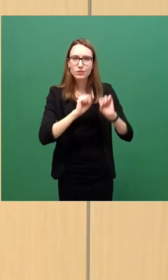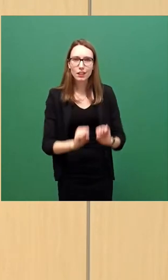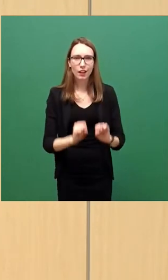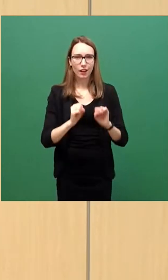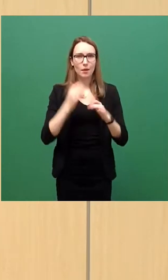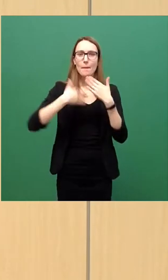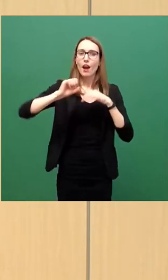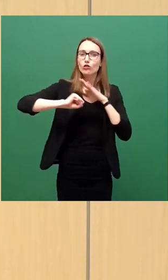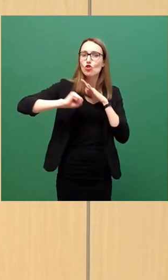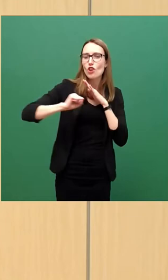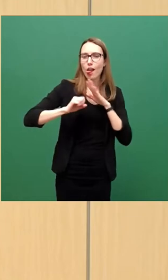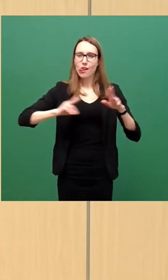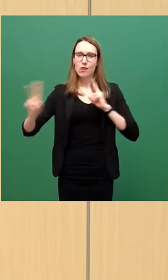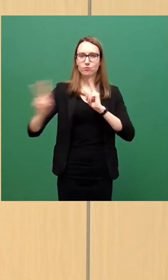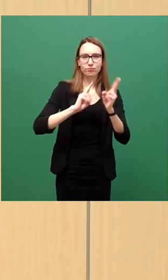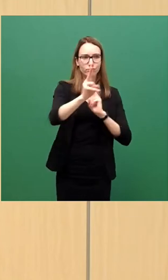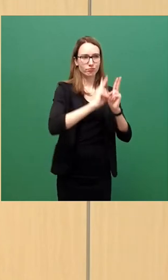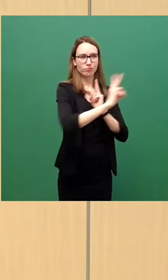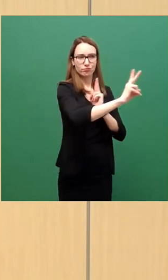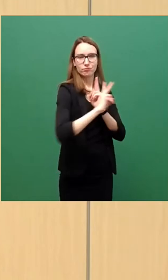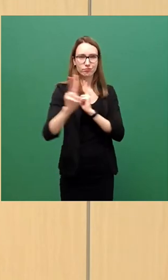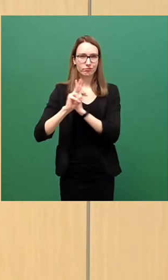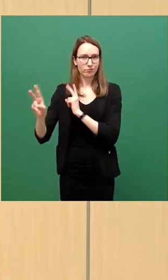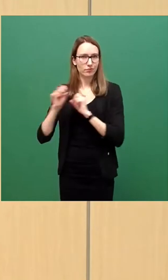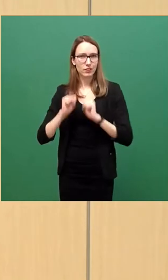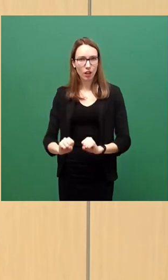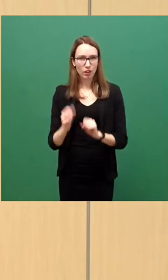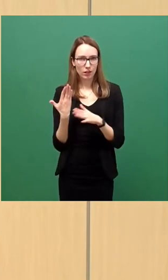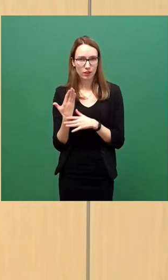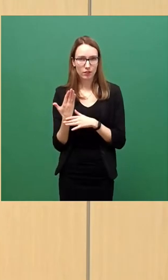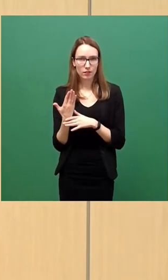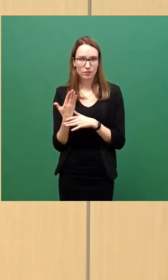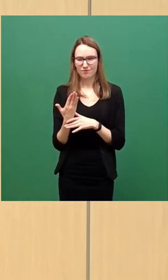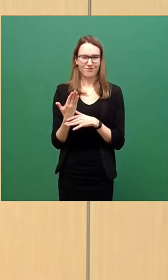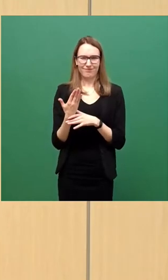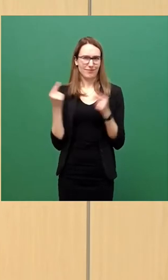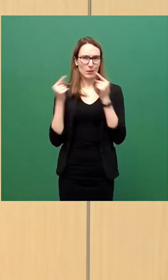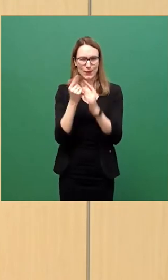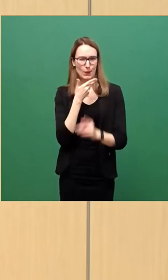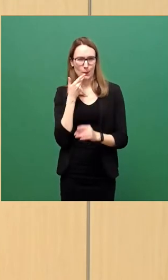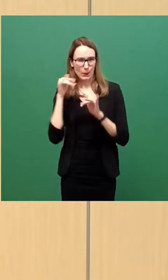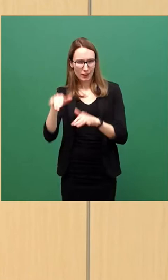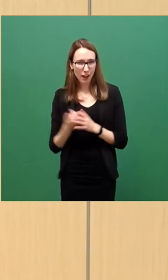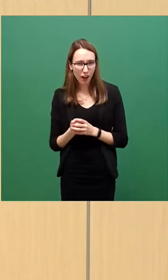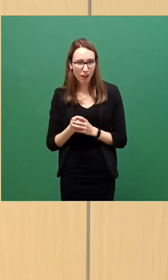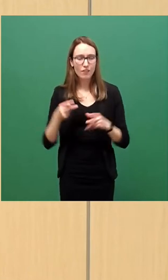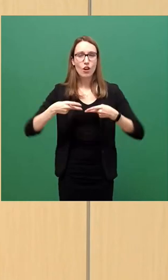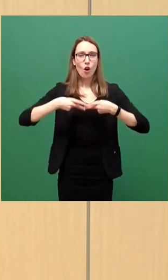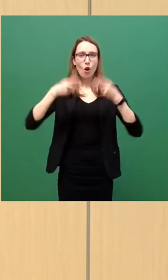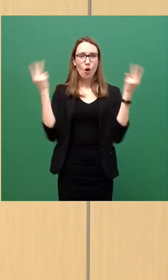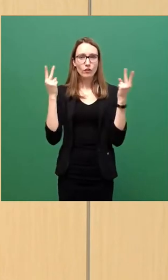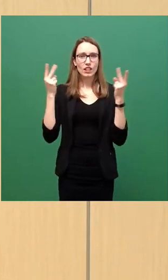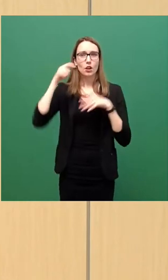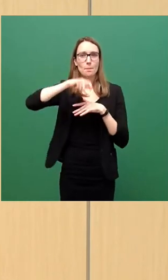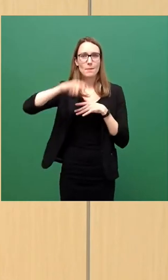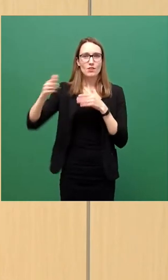wir wären effektiver, wir würden dem Bürger Mehrwert bringen. Nee, darum geht's nicht. Öffentlicher Personennahverkehr. Was